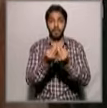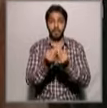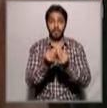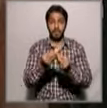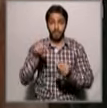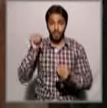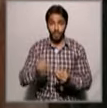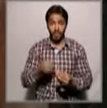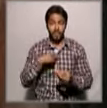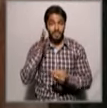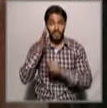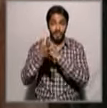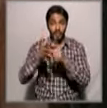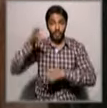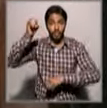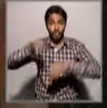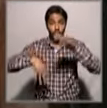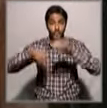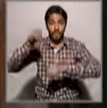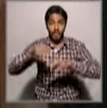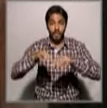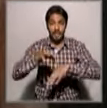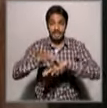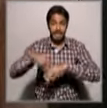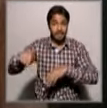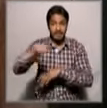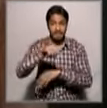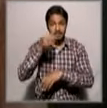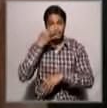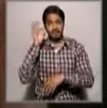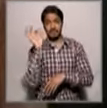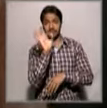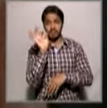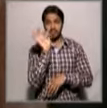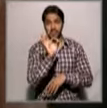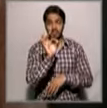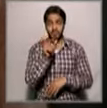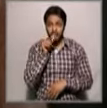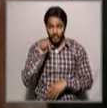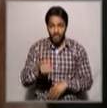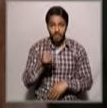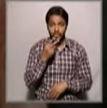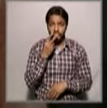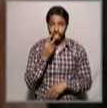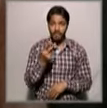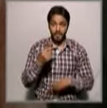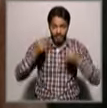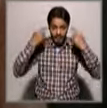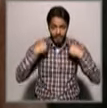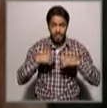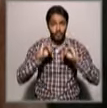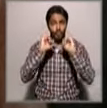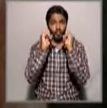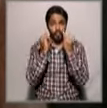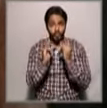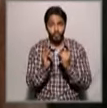يعني. طيب فبعد كده لقيت نفسي وشي يعني اتمر، جسمي خاص، حاجات